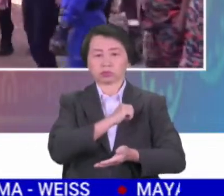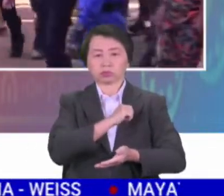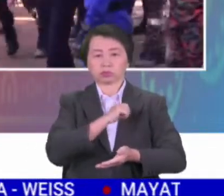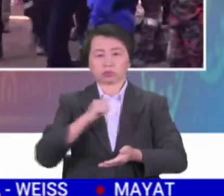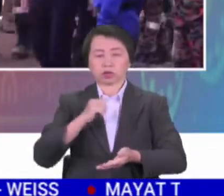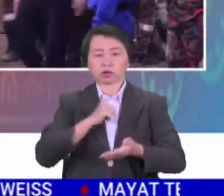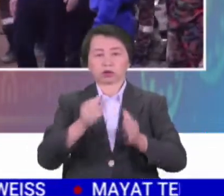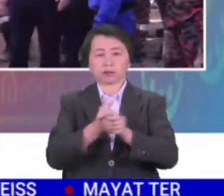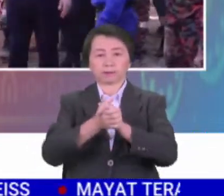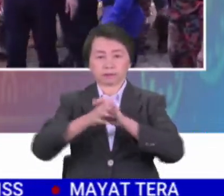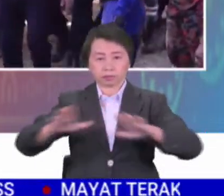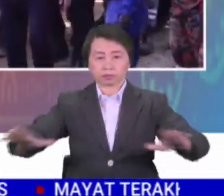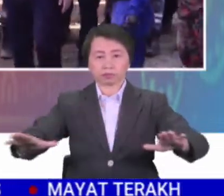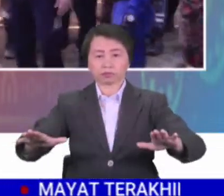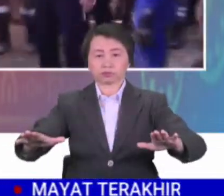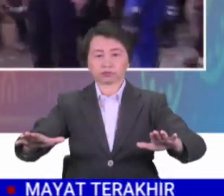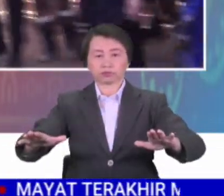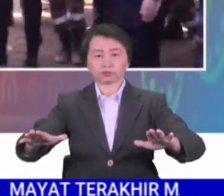anggota penyelamat